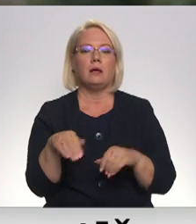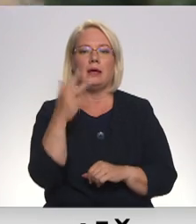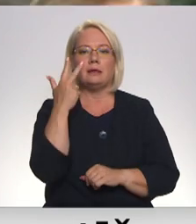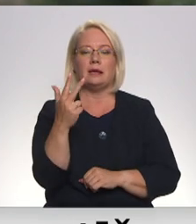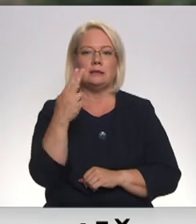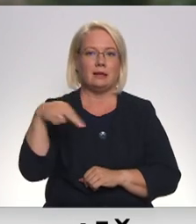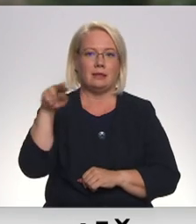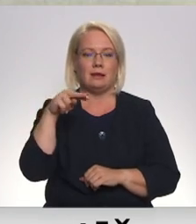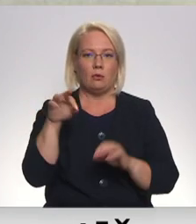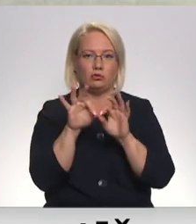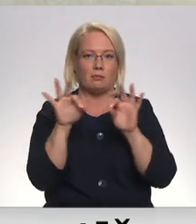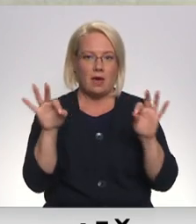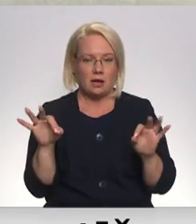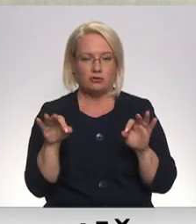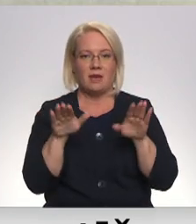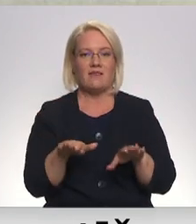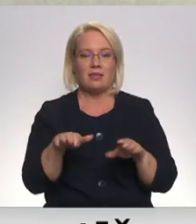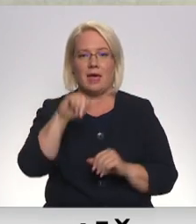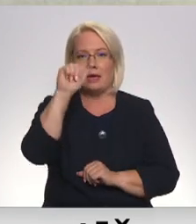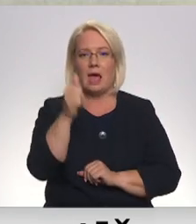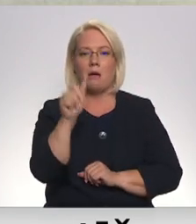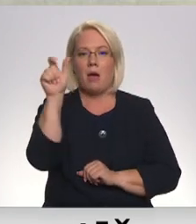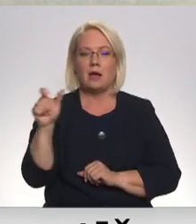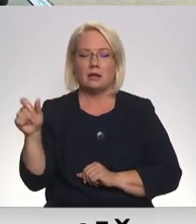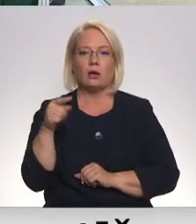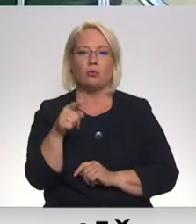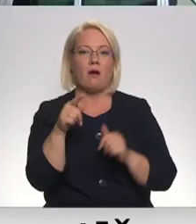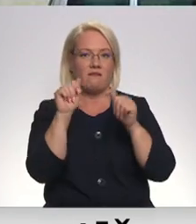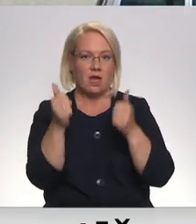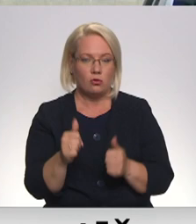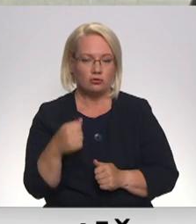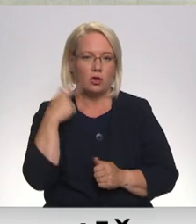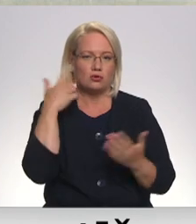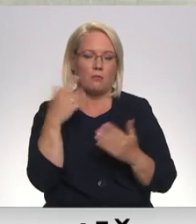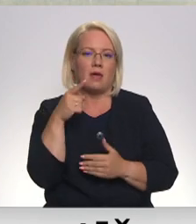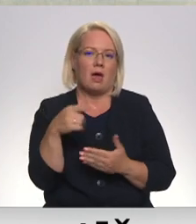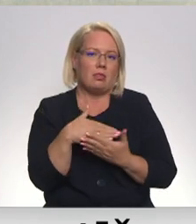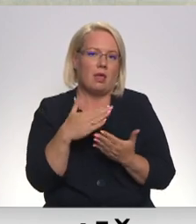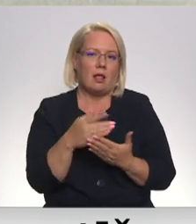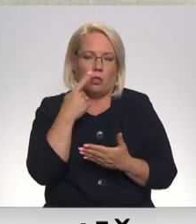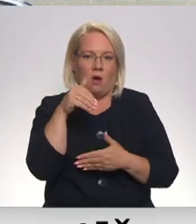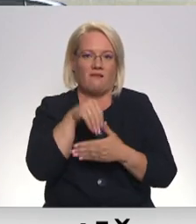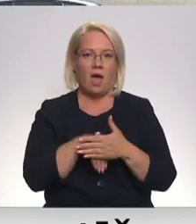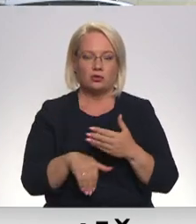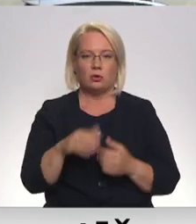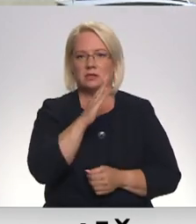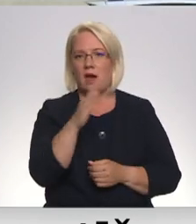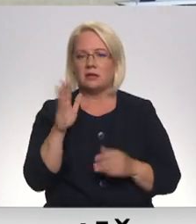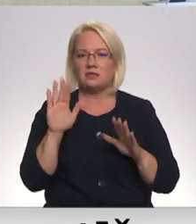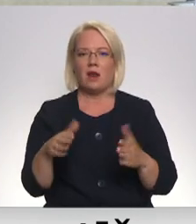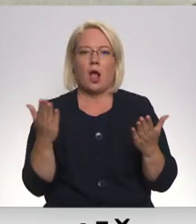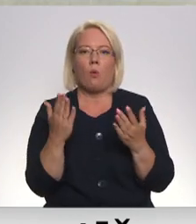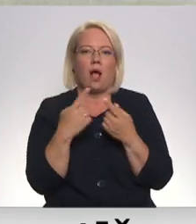3D šo te uzmērīšanu. Vietējie mākslinieki to ir veidojuši, un es domāju, ka tā ir tāda daļa no vēstures. Katrs var kaut kā savādāk,